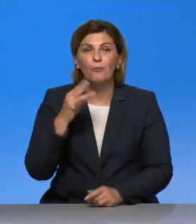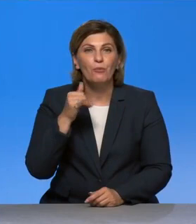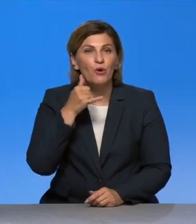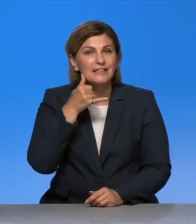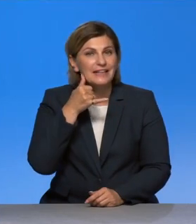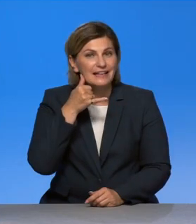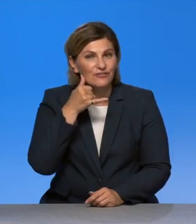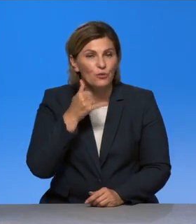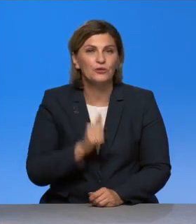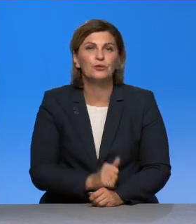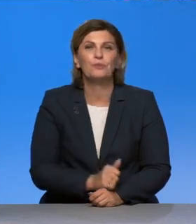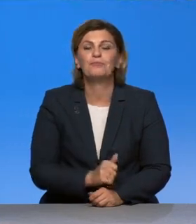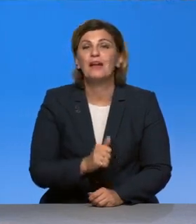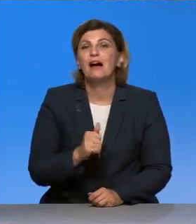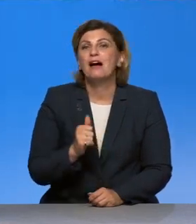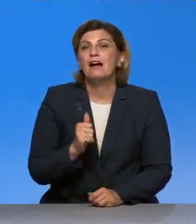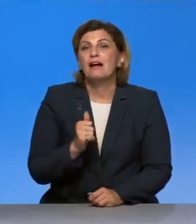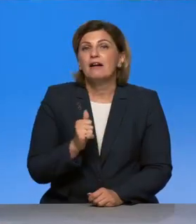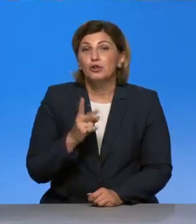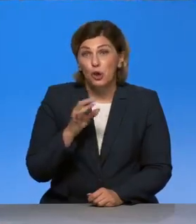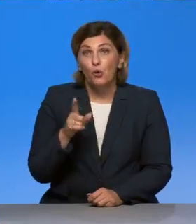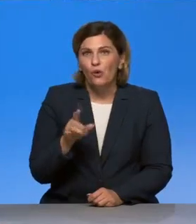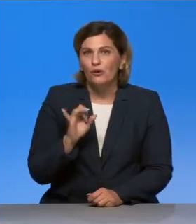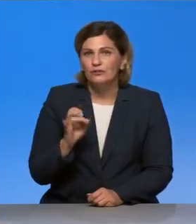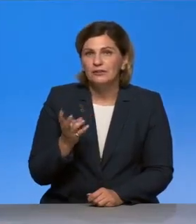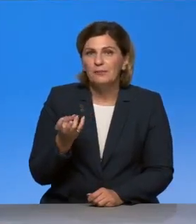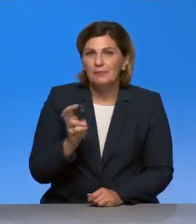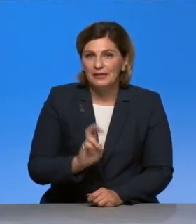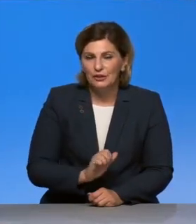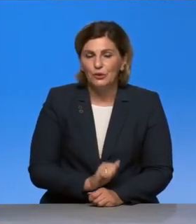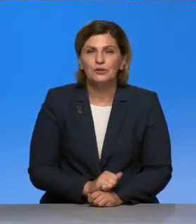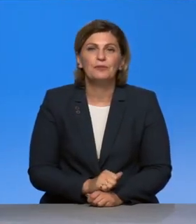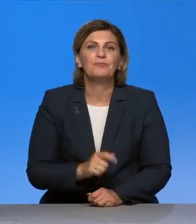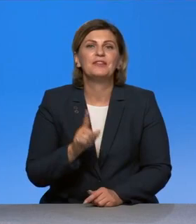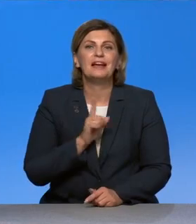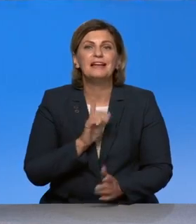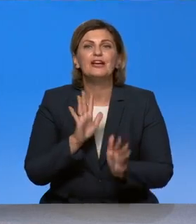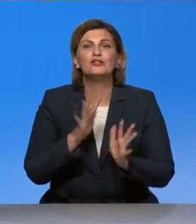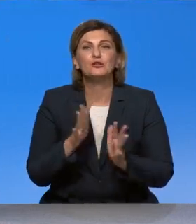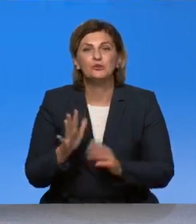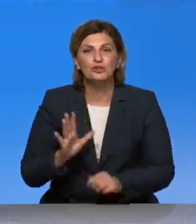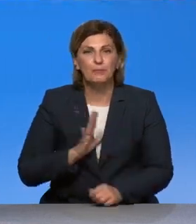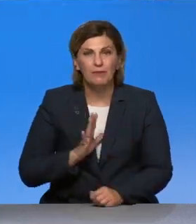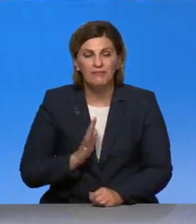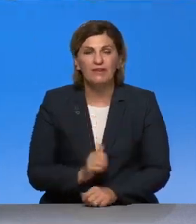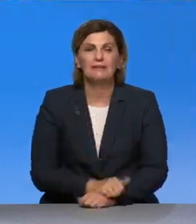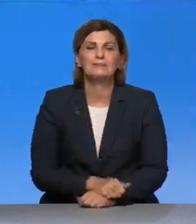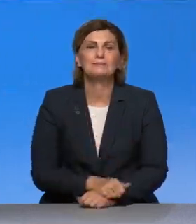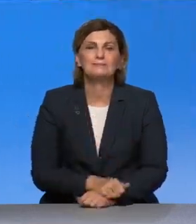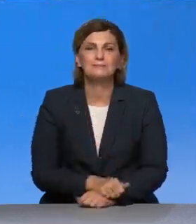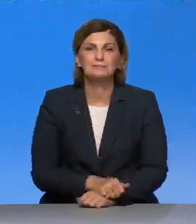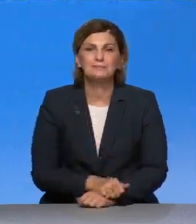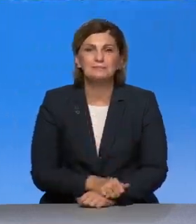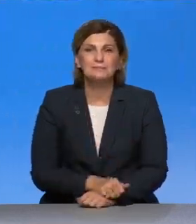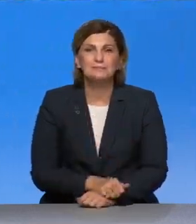нашей студии. Мы работаем в прямом эфире, накладки случаются и не такие, это но нормально. Это только разнообразит наш эфир.